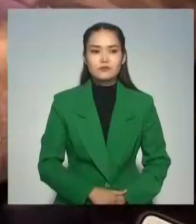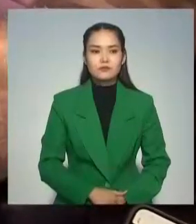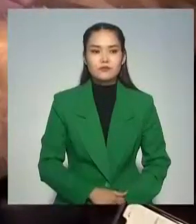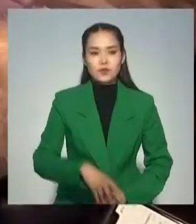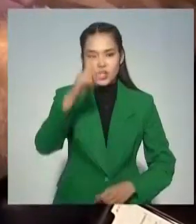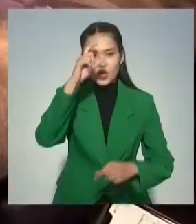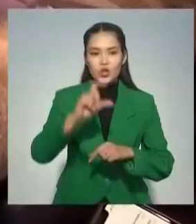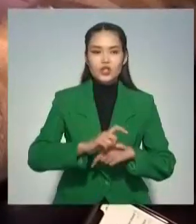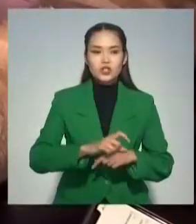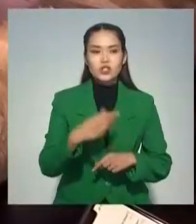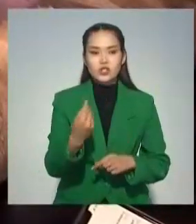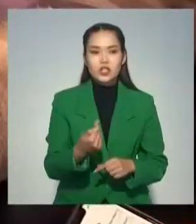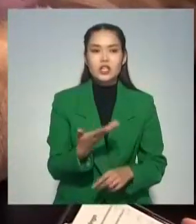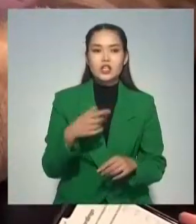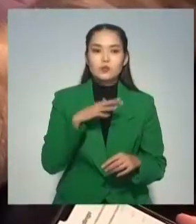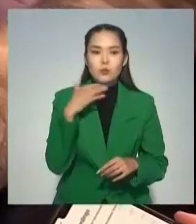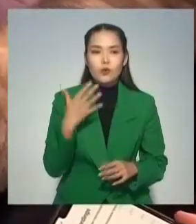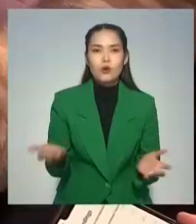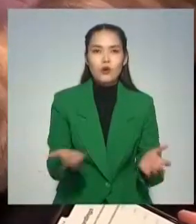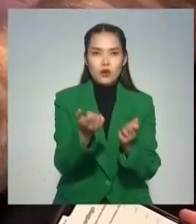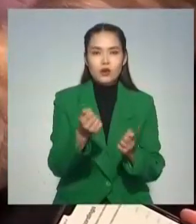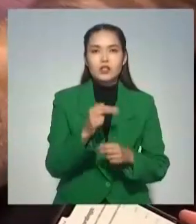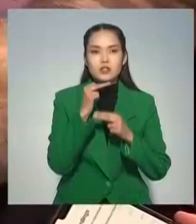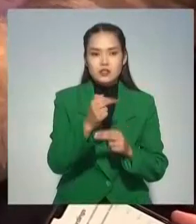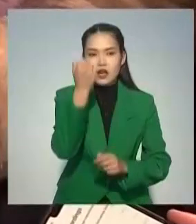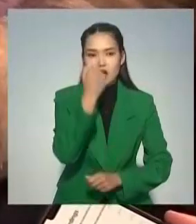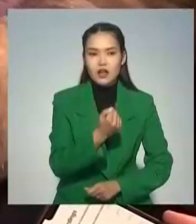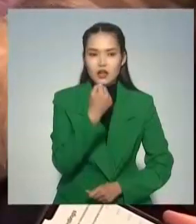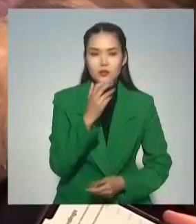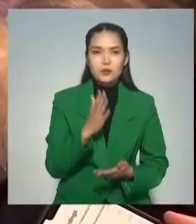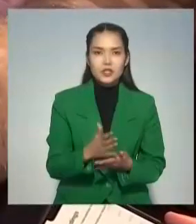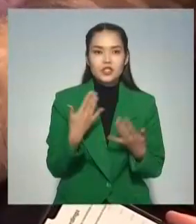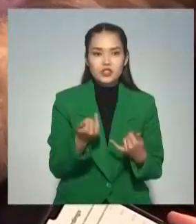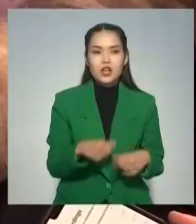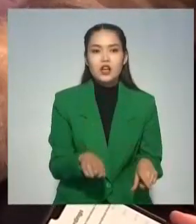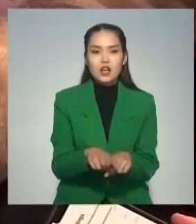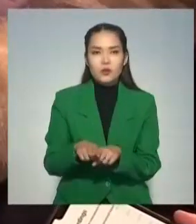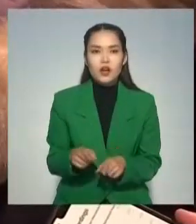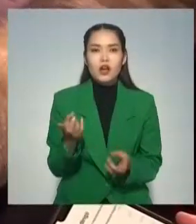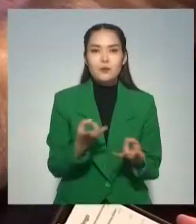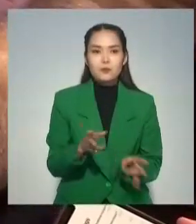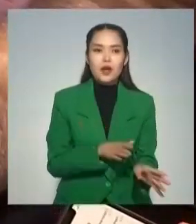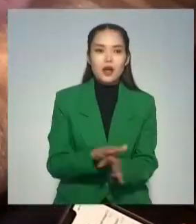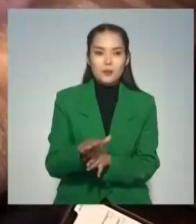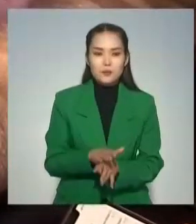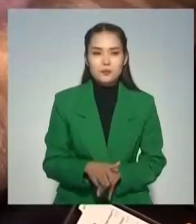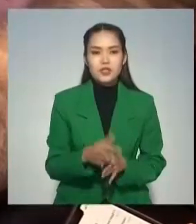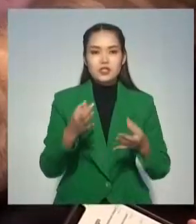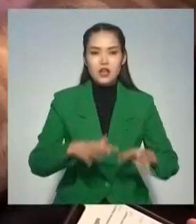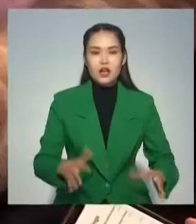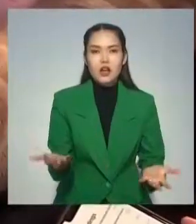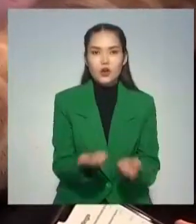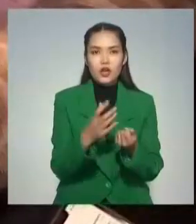Түркияда болған осындай қиын жағдайда қол ұшын созғандарыңызға алғысымыз шексіз. Сіздер өздеріңізге жүктелген міндетті абыроймен алып шықтыңыздар.